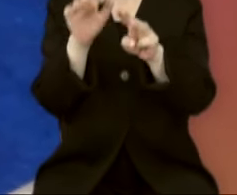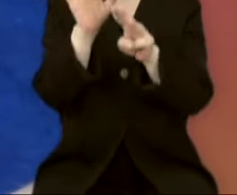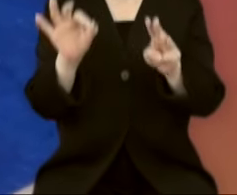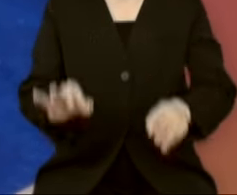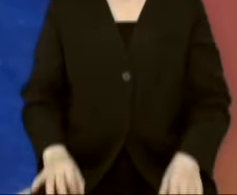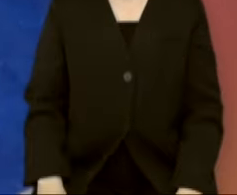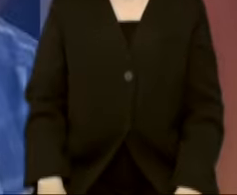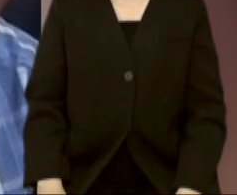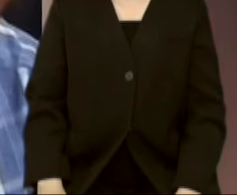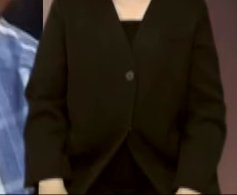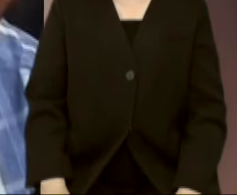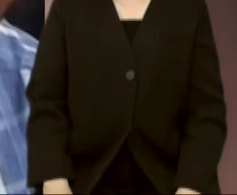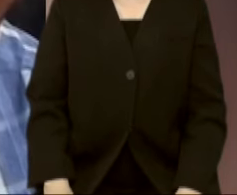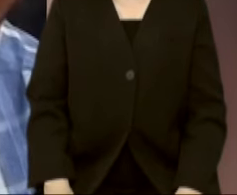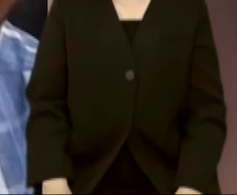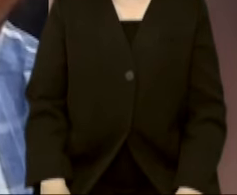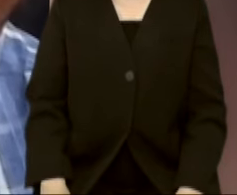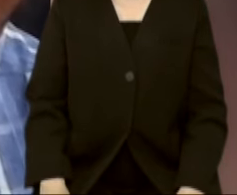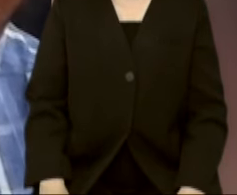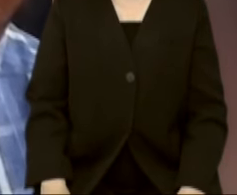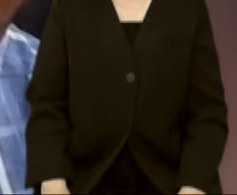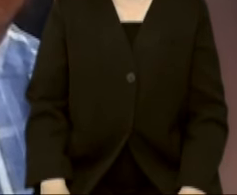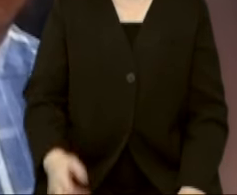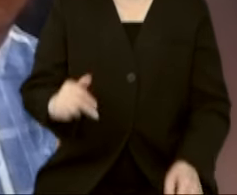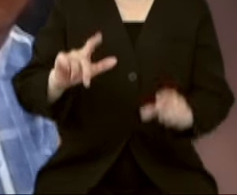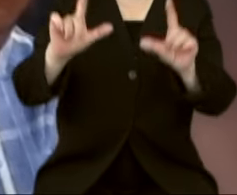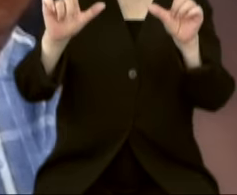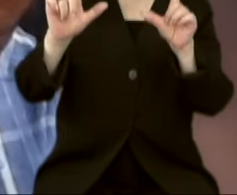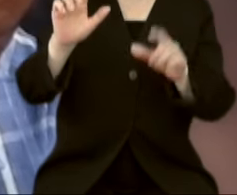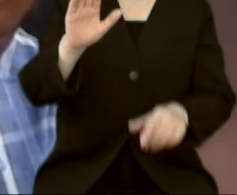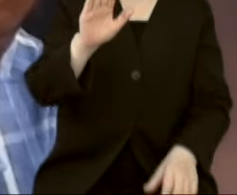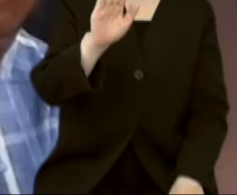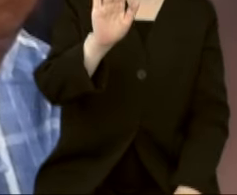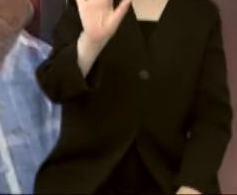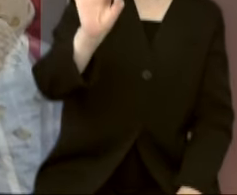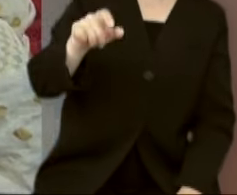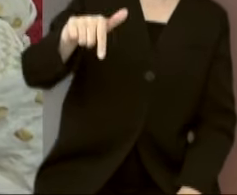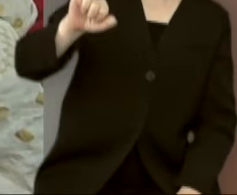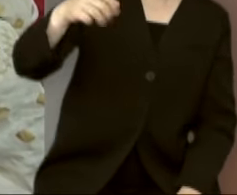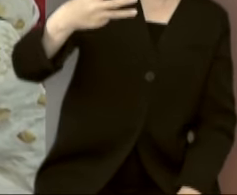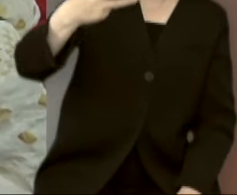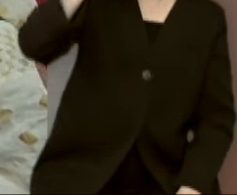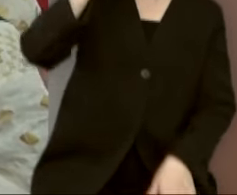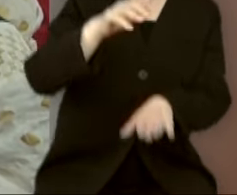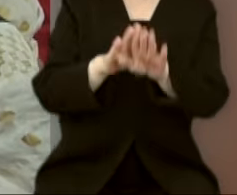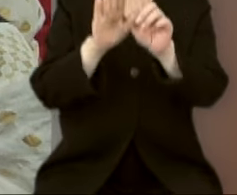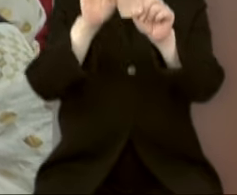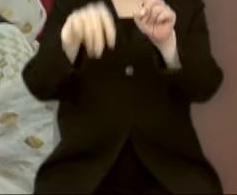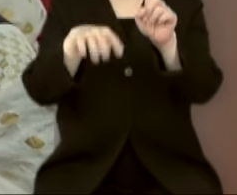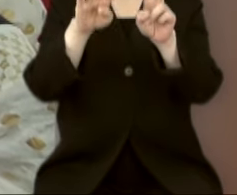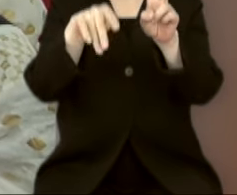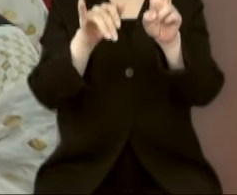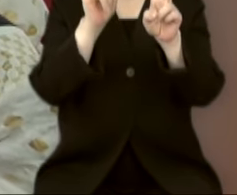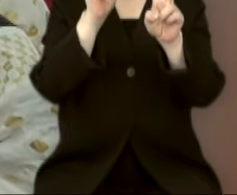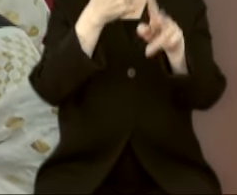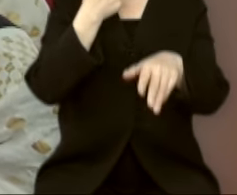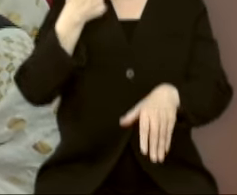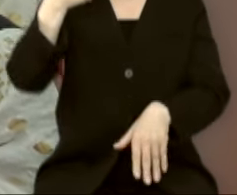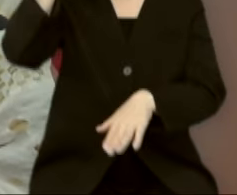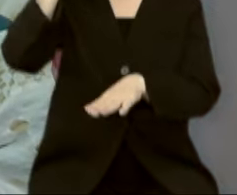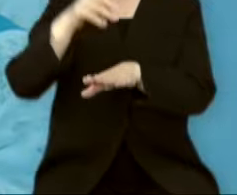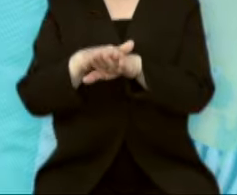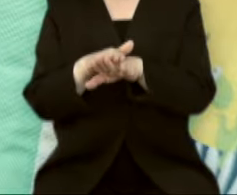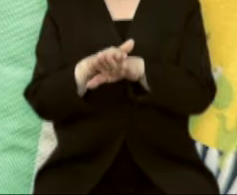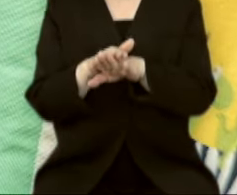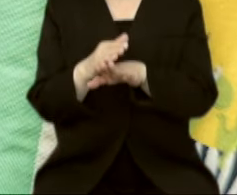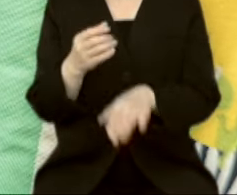저희는 주일 벵갈리 예배를 1부, 2부 드리고 있고 그 다음에 영어로 예배